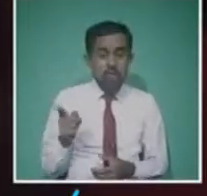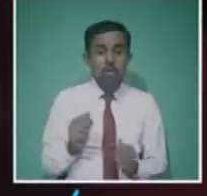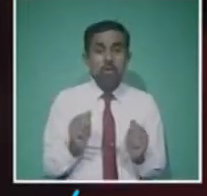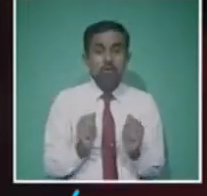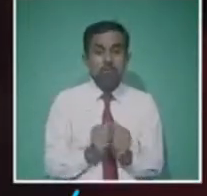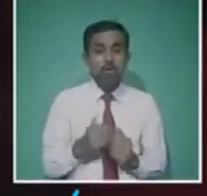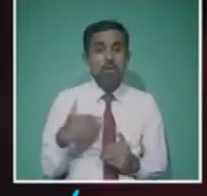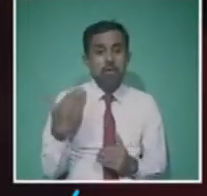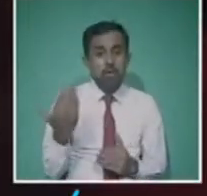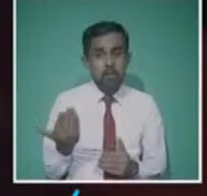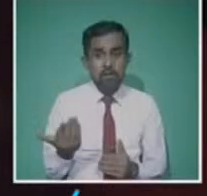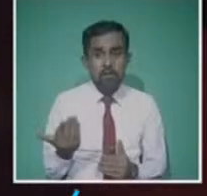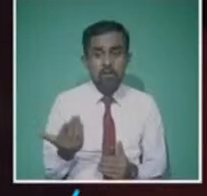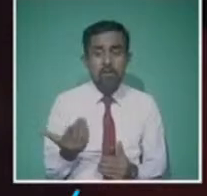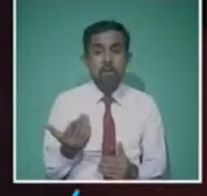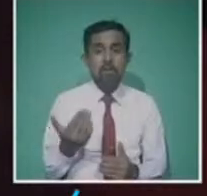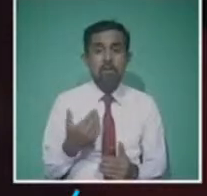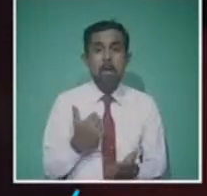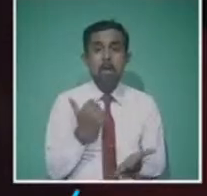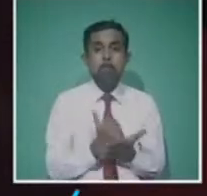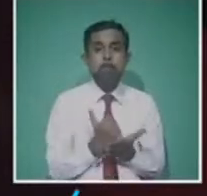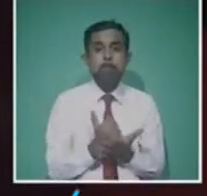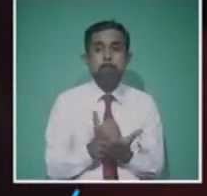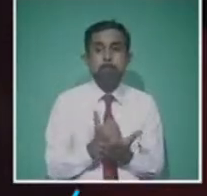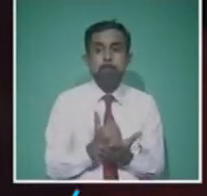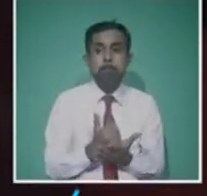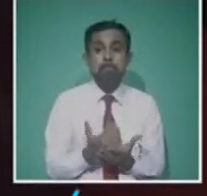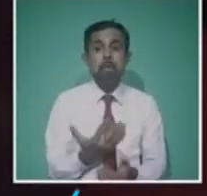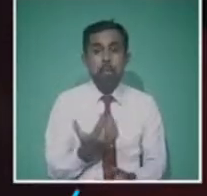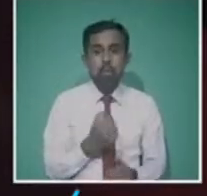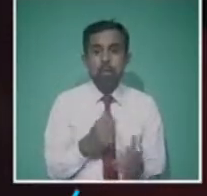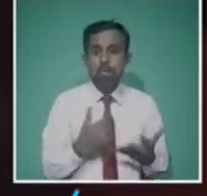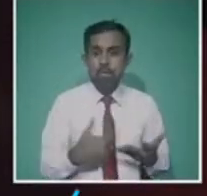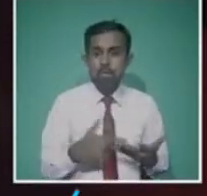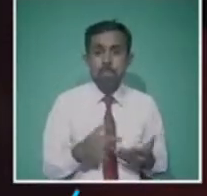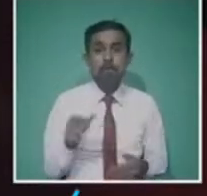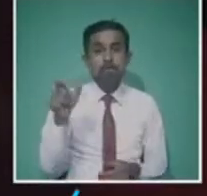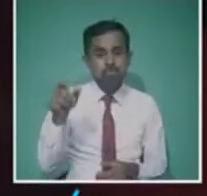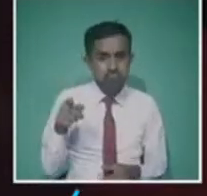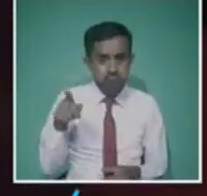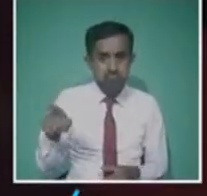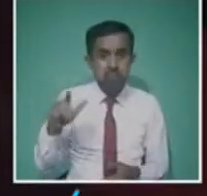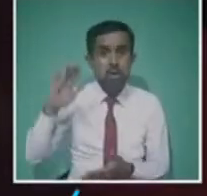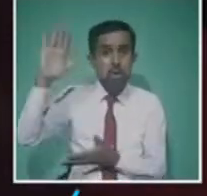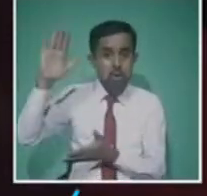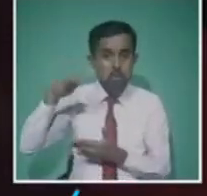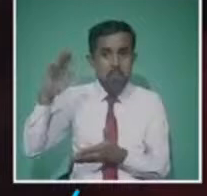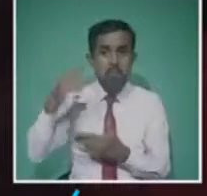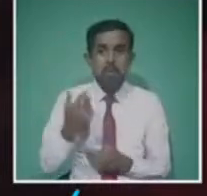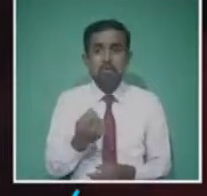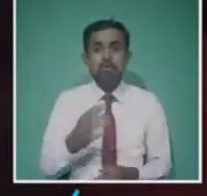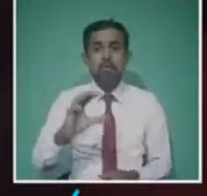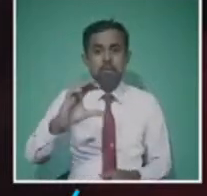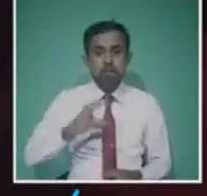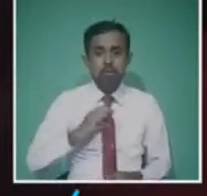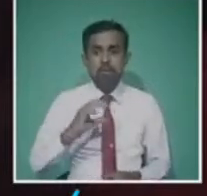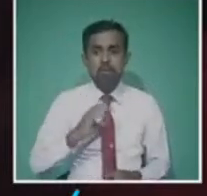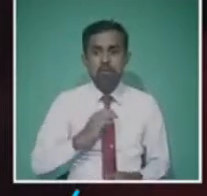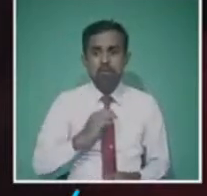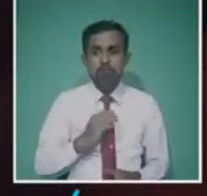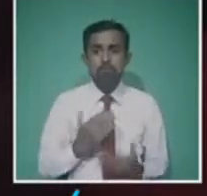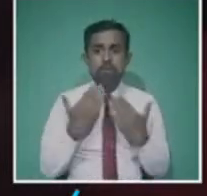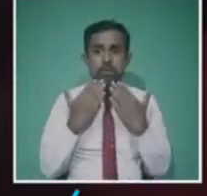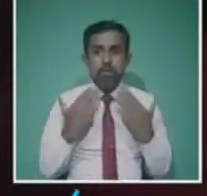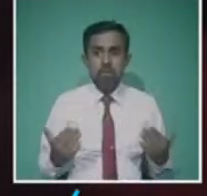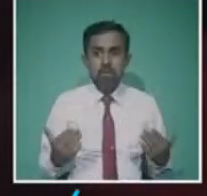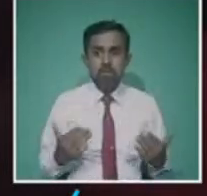එතුමන්ලාගේ කාර්යභාරයෙන් එළියට ගිහිල්ලා විශේෂම බැංකු පද්ධතිය කළ යුතු දේවල් එතුමන්ලා ඒ ආනයනය කිරීම සඳහා මුදල් ලබා දීම පිළිබඳවත් සුදිය